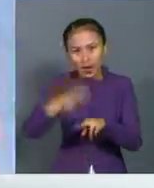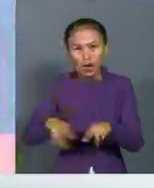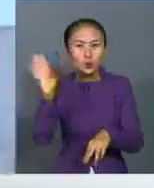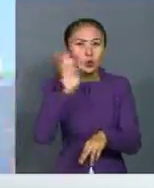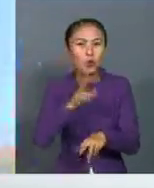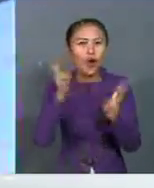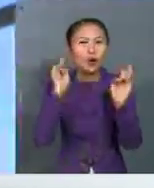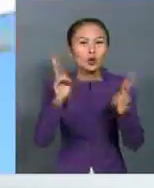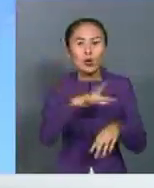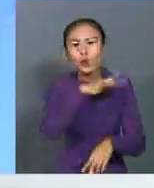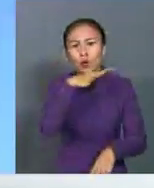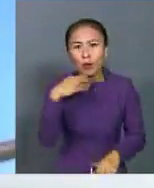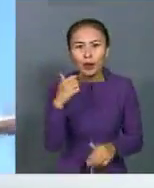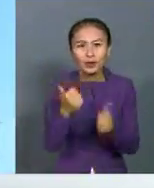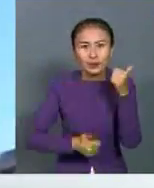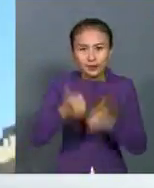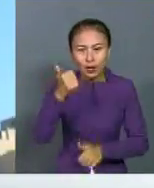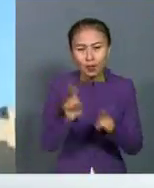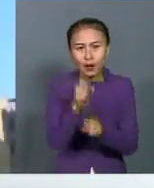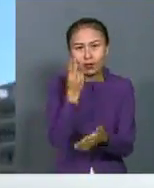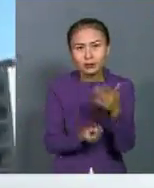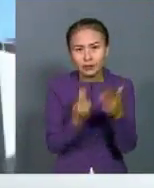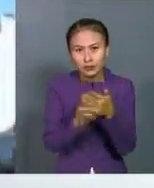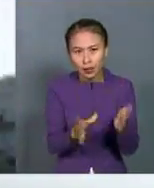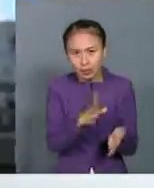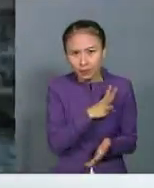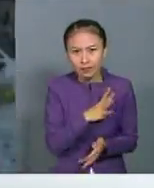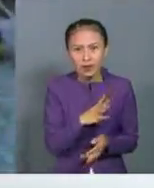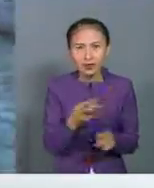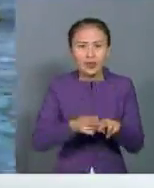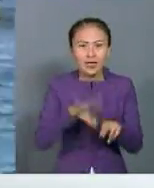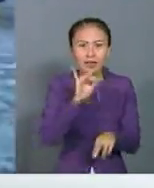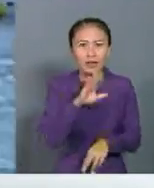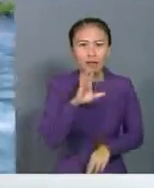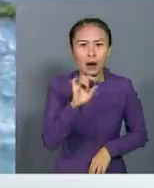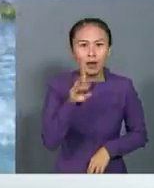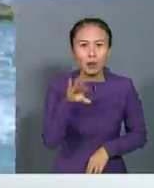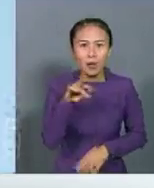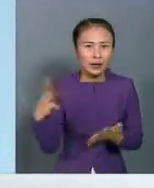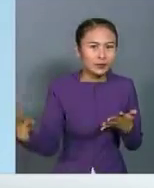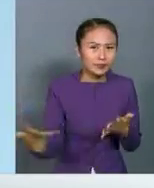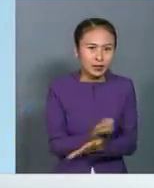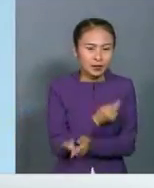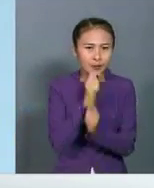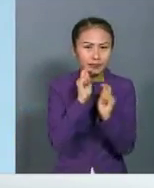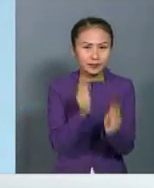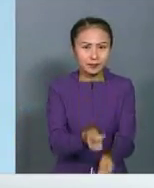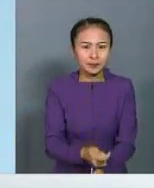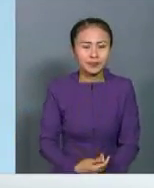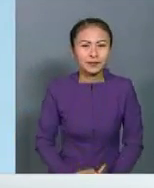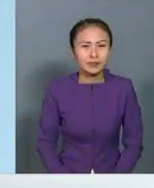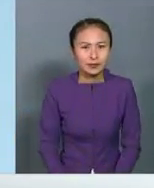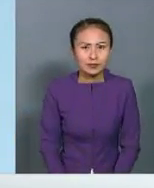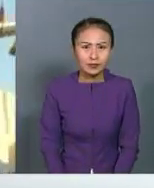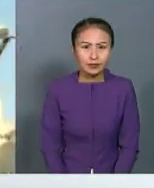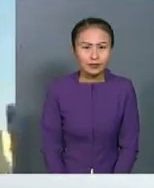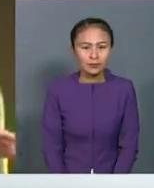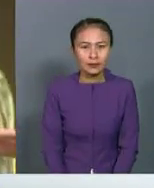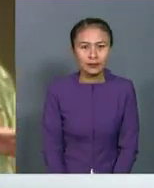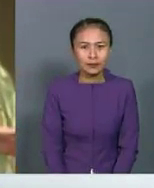суға кеткендер көп болғанмен ептілер де табылып жатады. Бұл жолғы жүлде Иван Бартоли есімді жергілікті тұрғынға бұйырды.